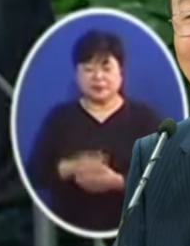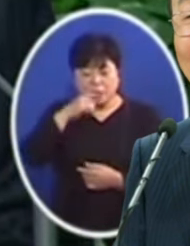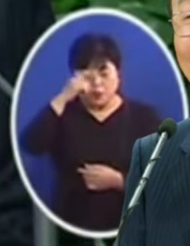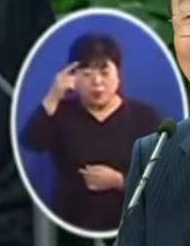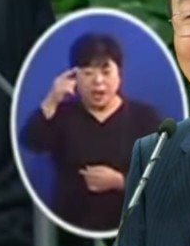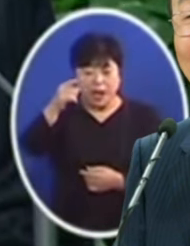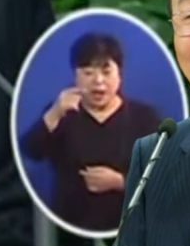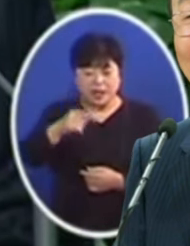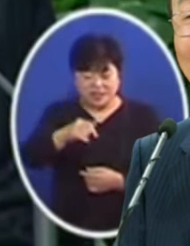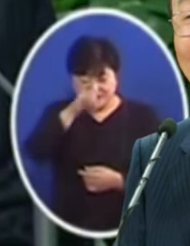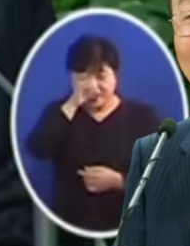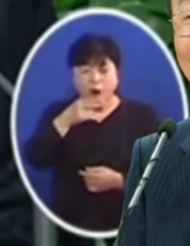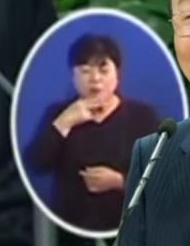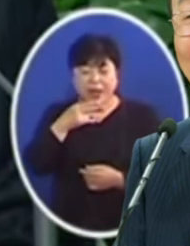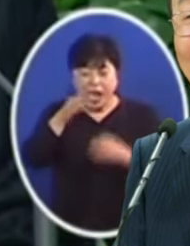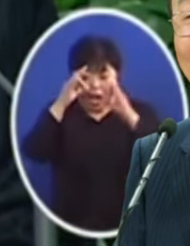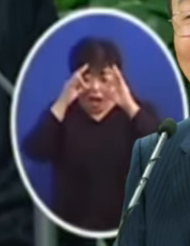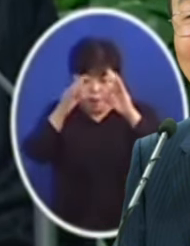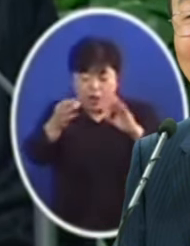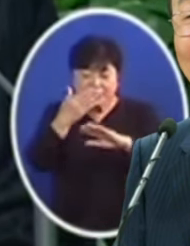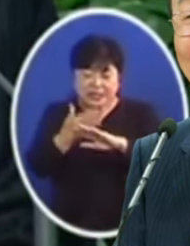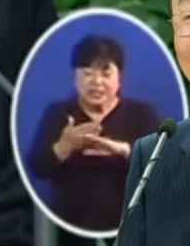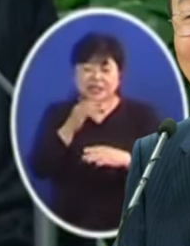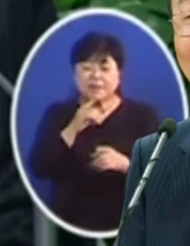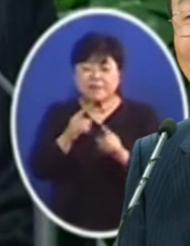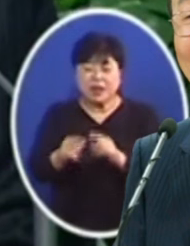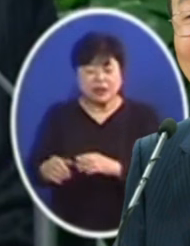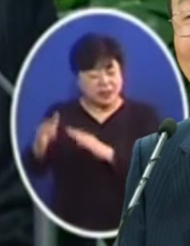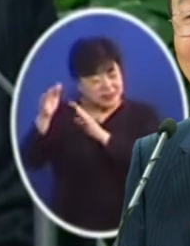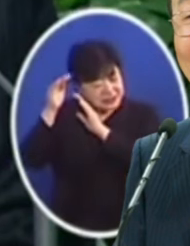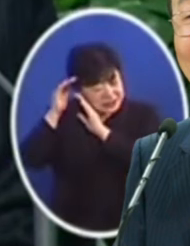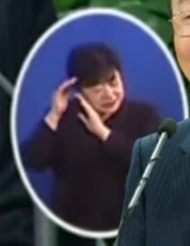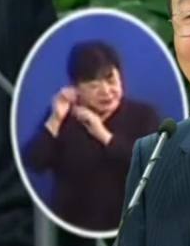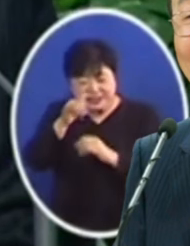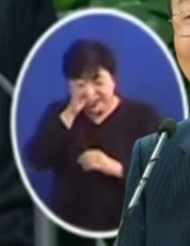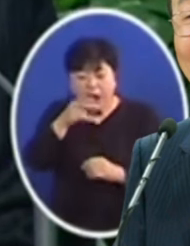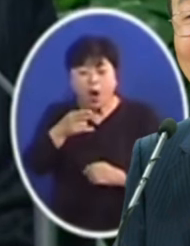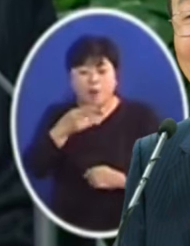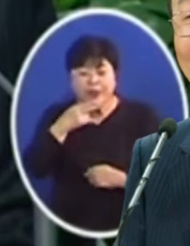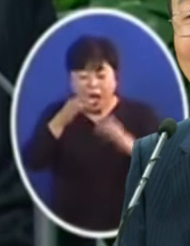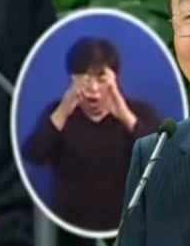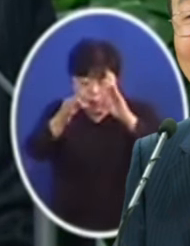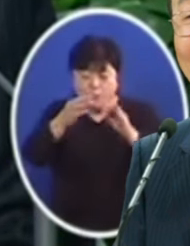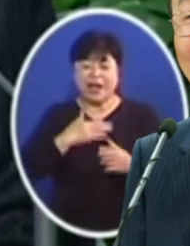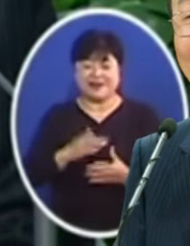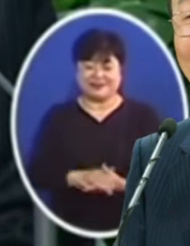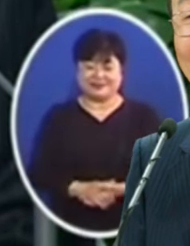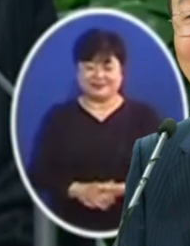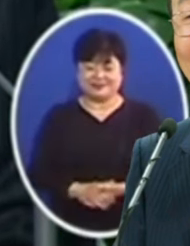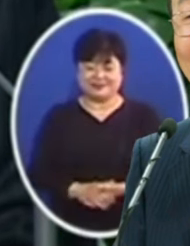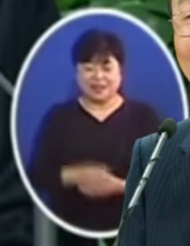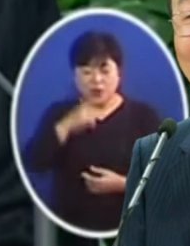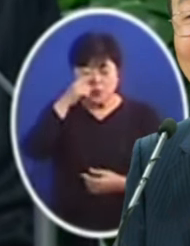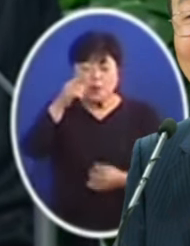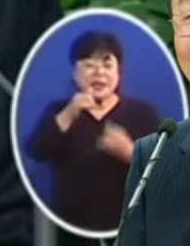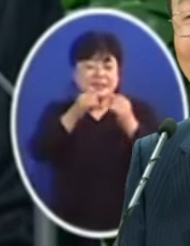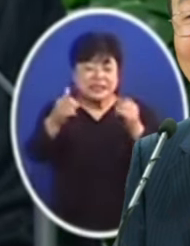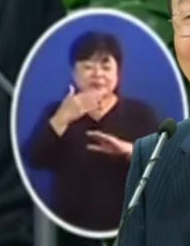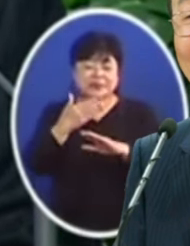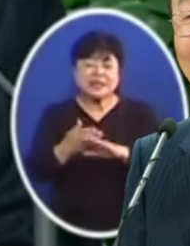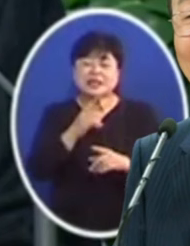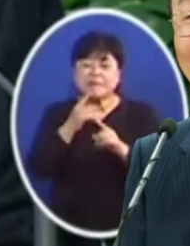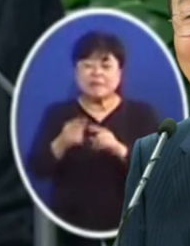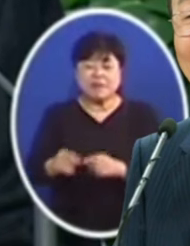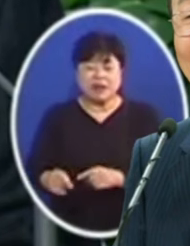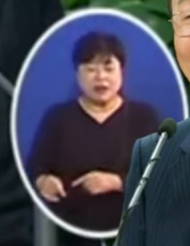교만한가 안한가 보려면 다른 사람의 말에 귀를 기울이는가 안 기울이는가 그걸 보면 알 수 있는 것입니다. 교만한 사람은 다른 사람